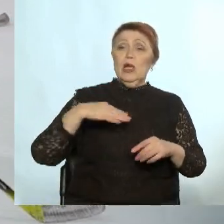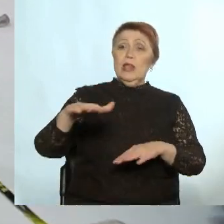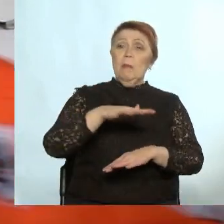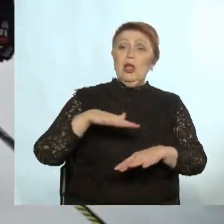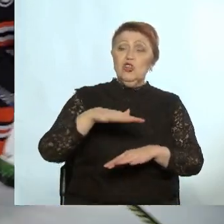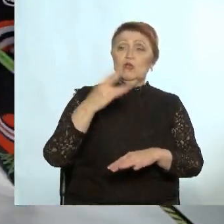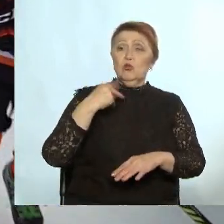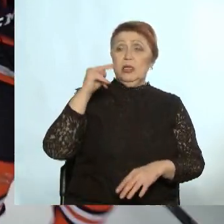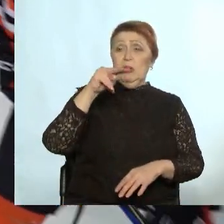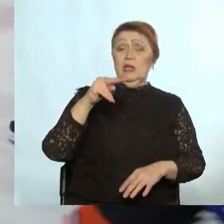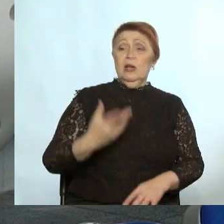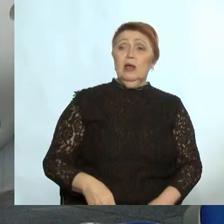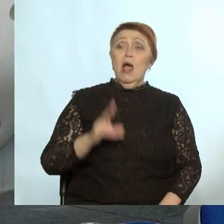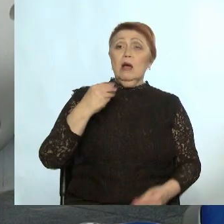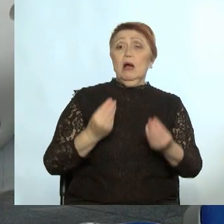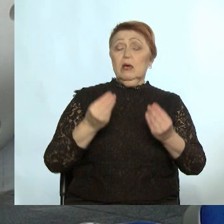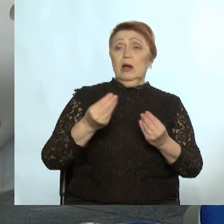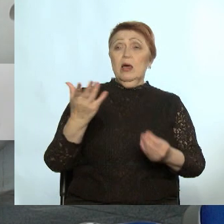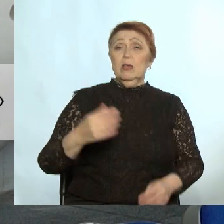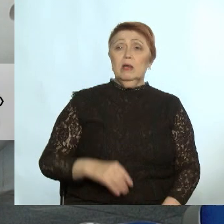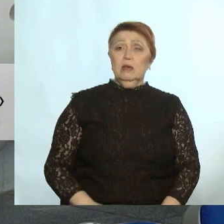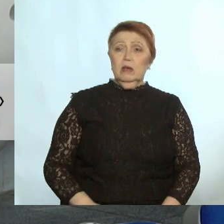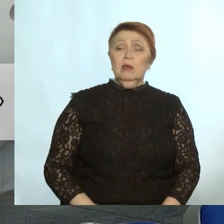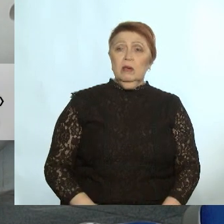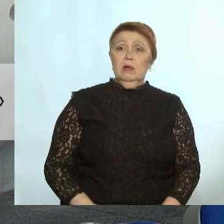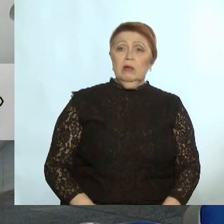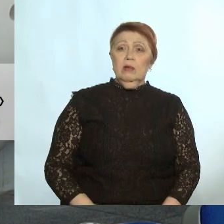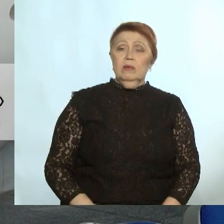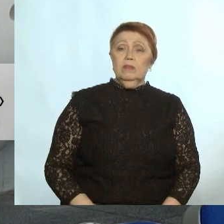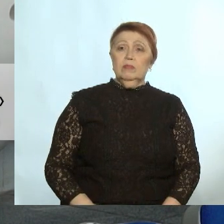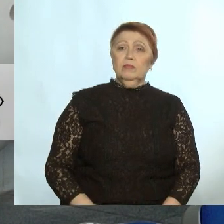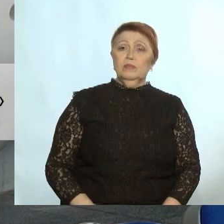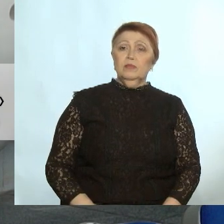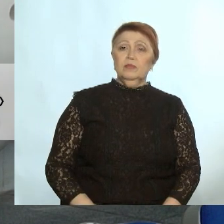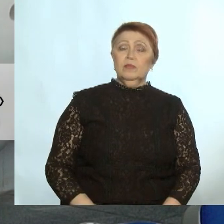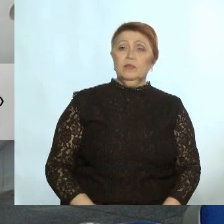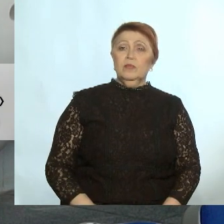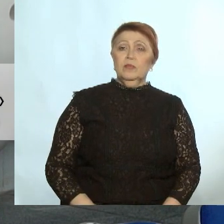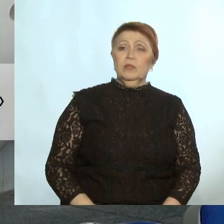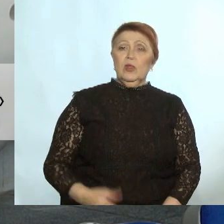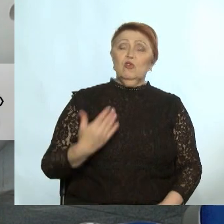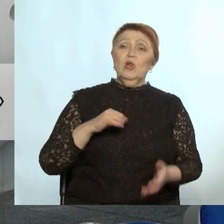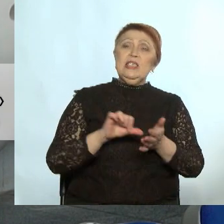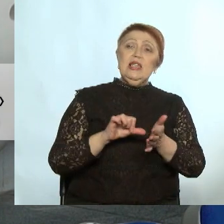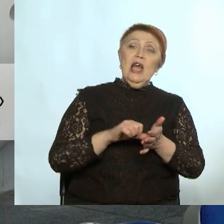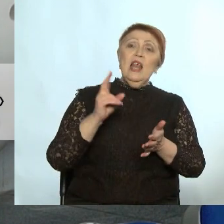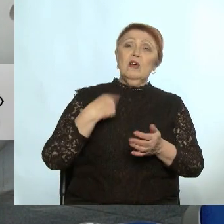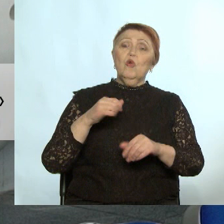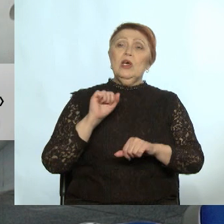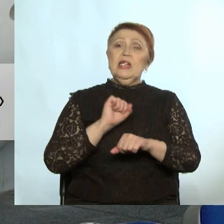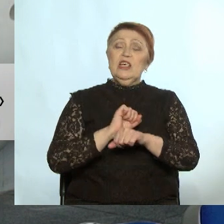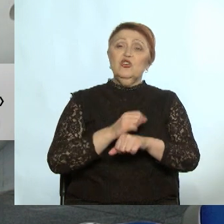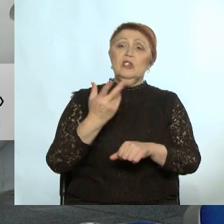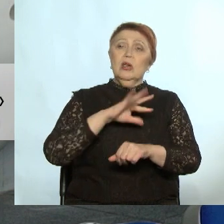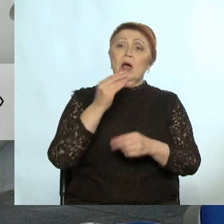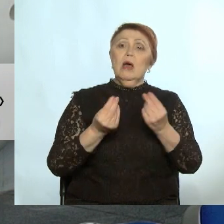Да чтобы смотрели за действием своего игрока. Как играет там твой, ты крайний нападающий, допустим, посмотри за действием своего игрока. Или центральный, или защитник, там, или посмотри на